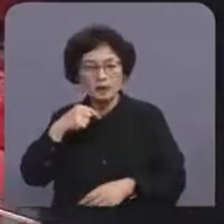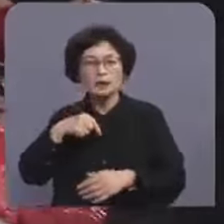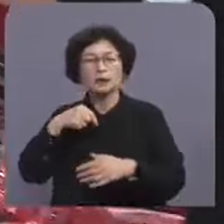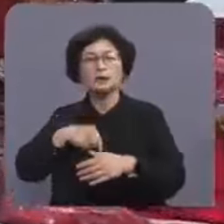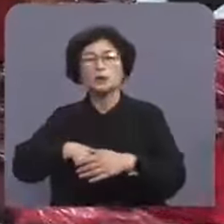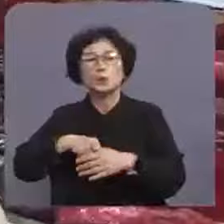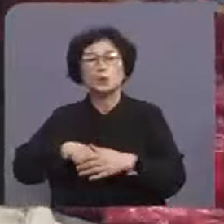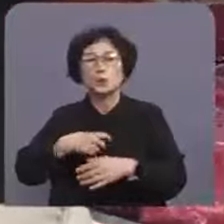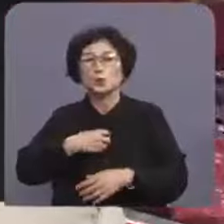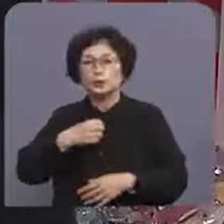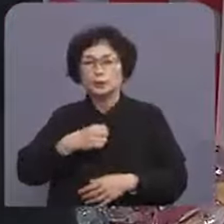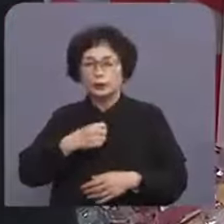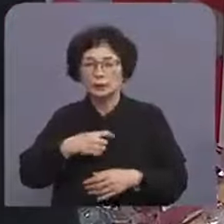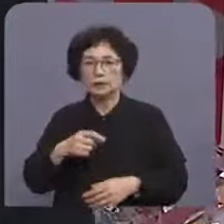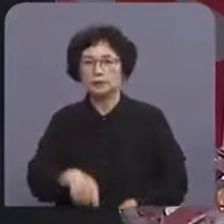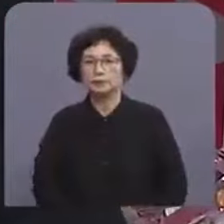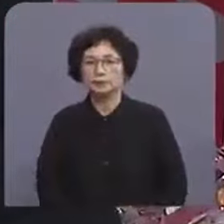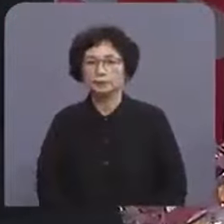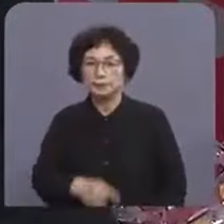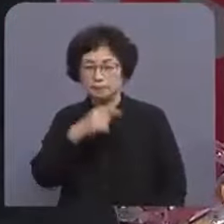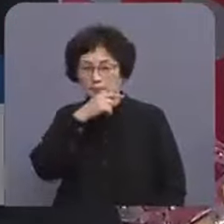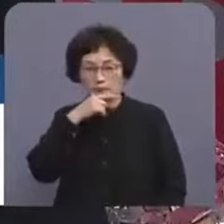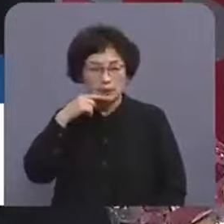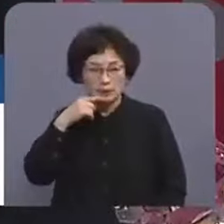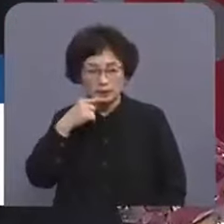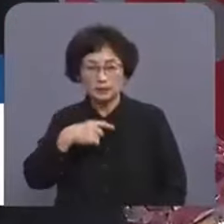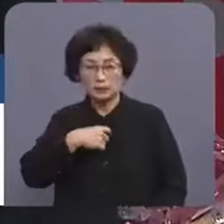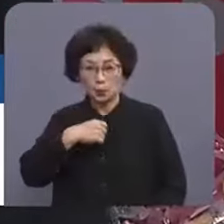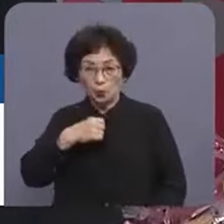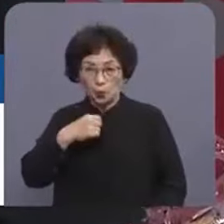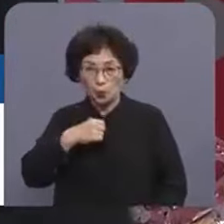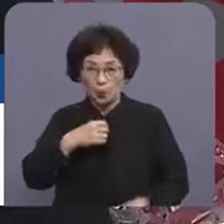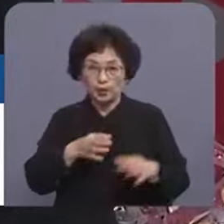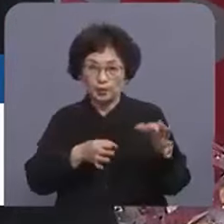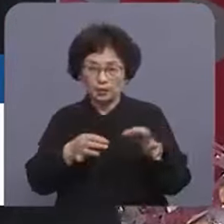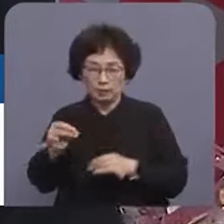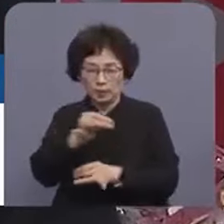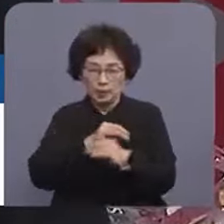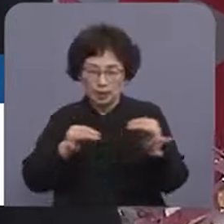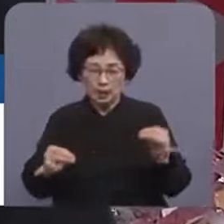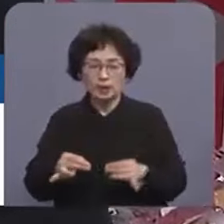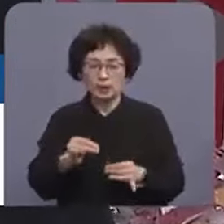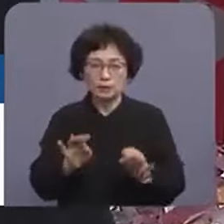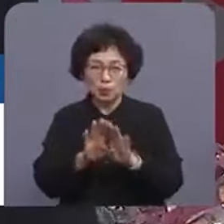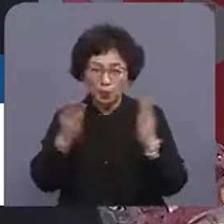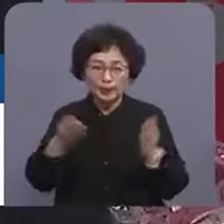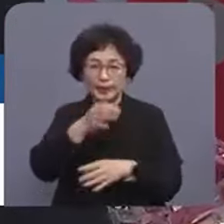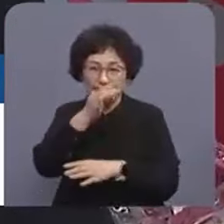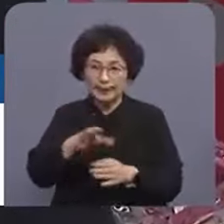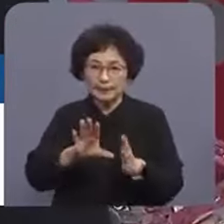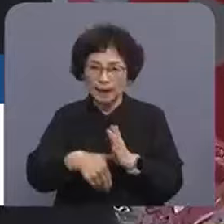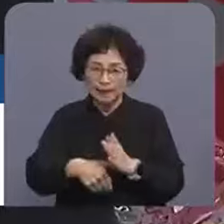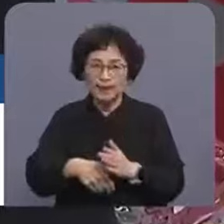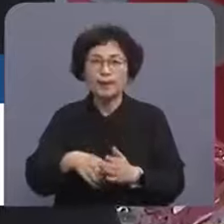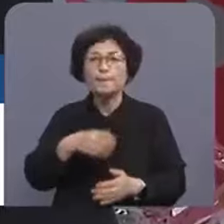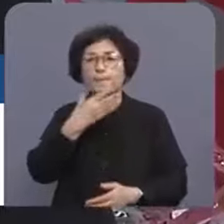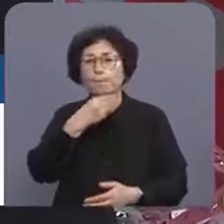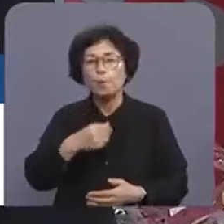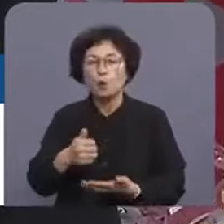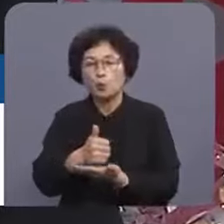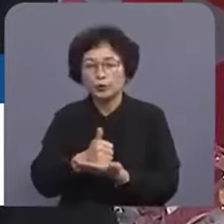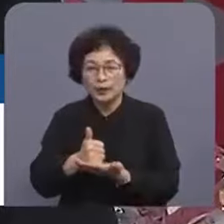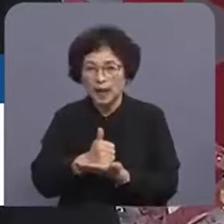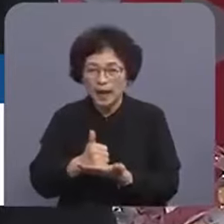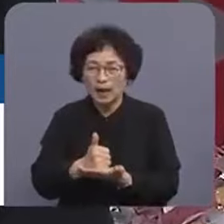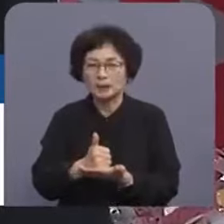붐빕니다. 빨간 속옷을 이런 가게, 백화점 같은 거나 뭐 유통업체가 오픈할 때 사면은 복이 들어온다는 소식을 듣고 또